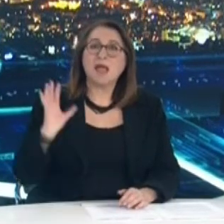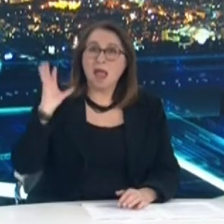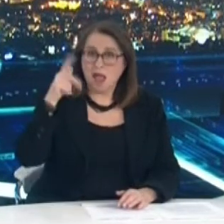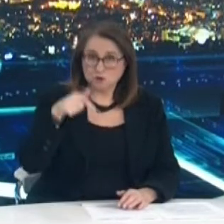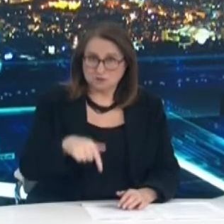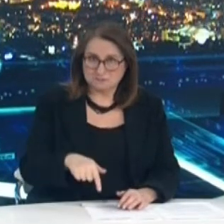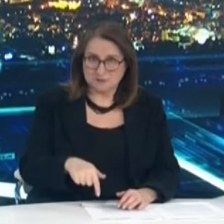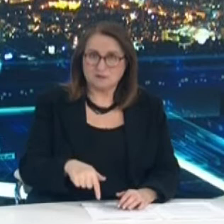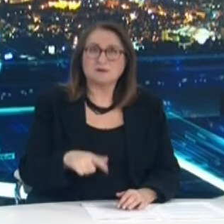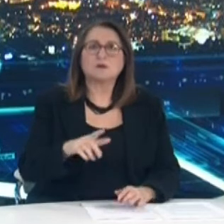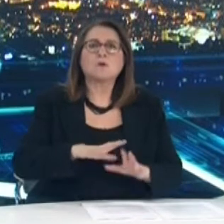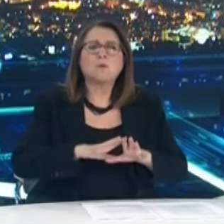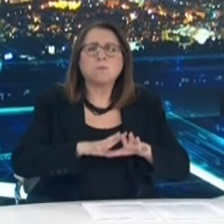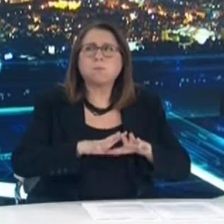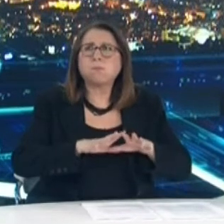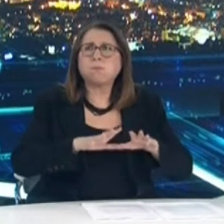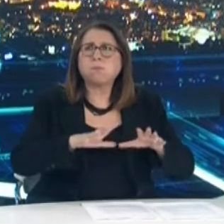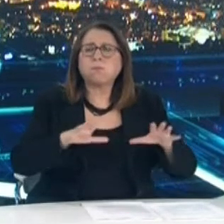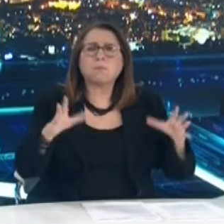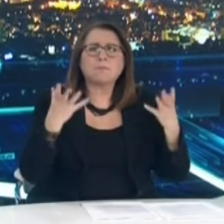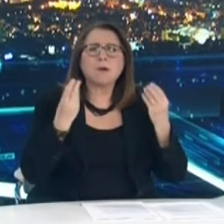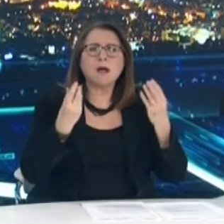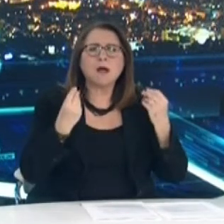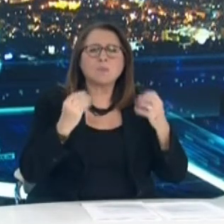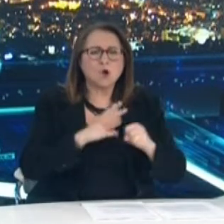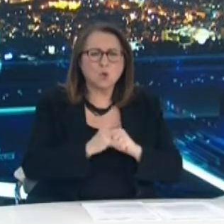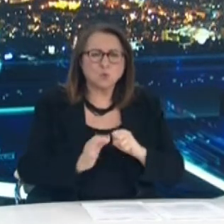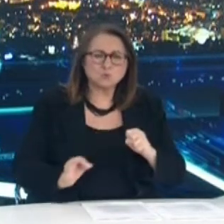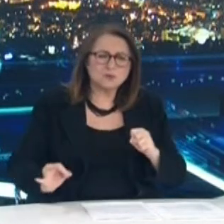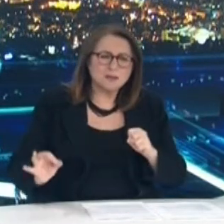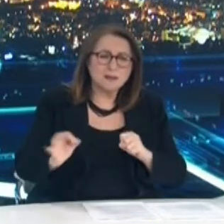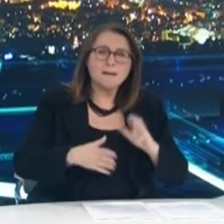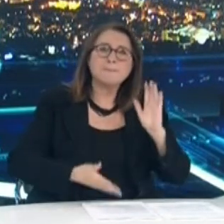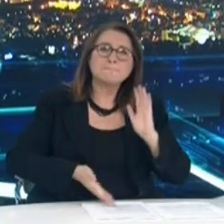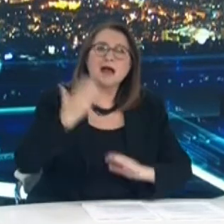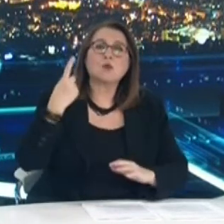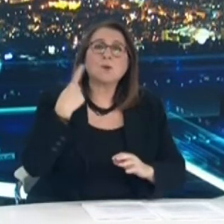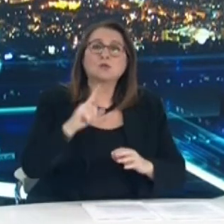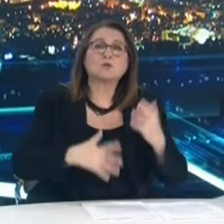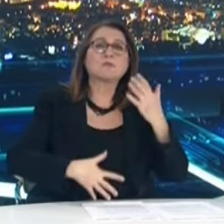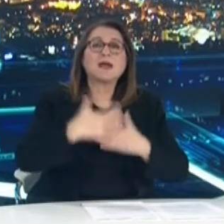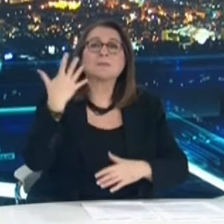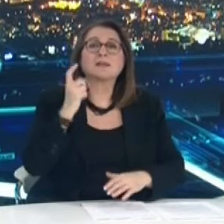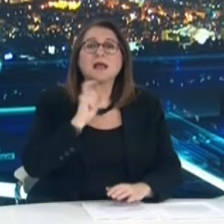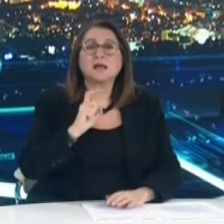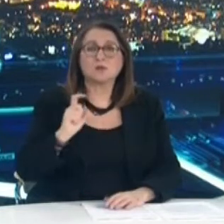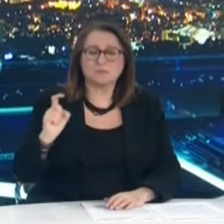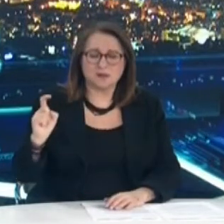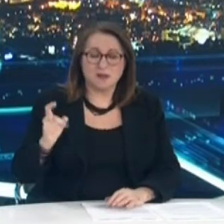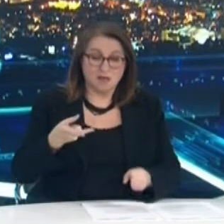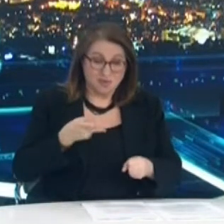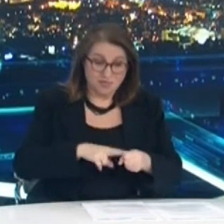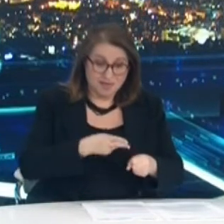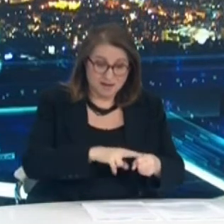τον πλανήτη έχουν ξεπεράσει τα 115 εκατομμύρια, ενώ οι θάνατοι από κορονοϊό έχουν φτάσει τα 2,5 εκατομμύρια.